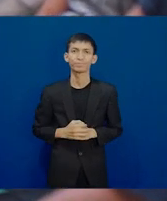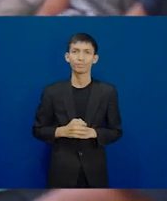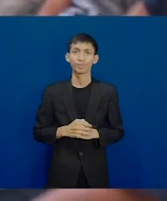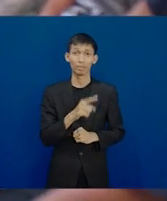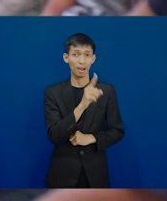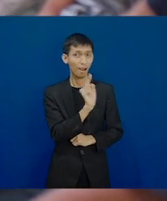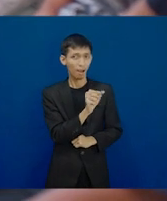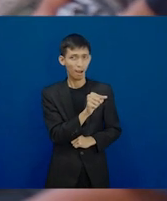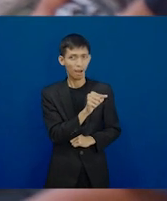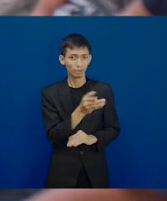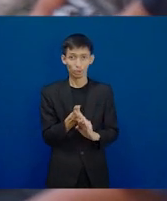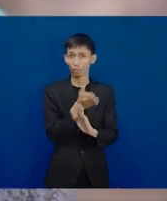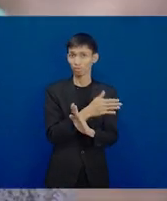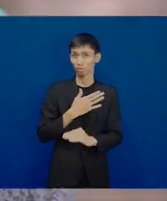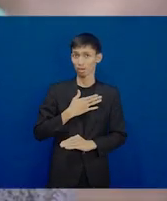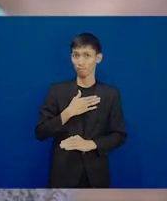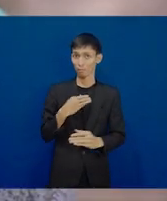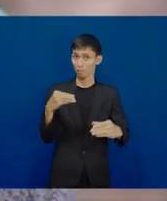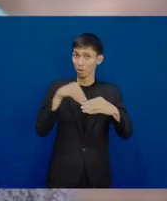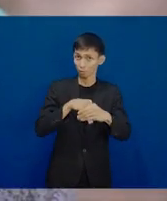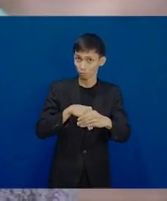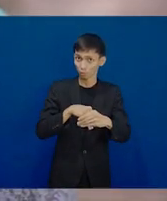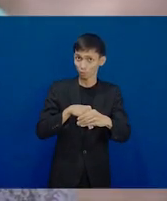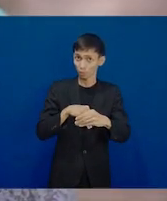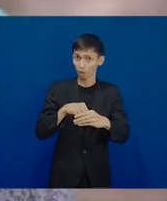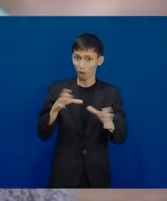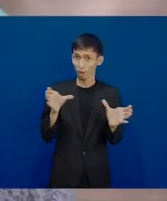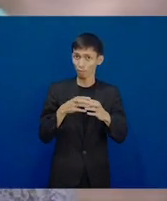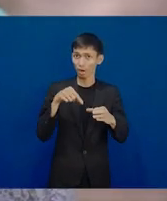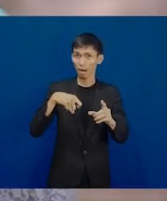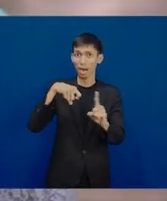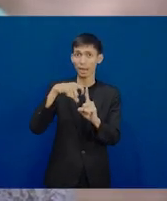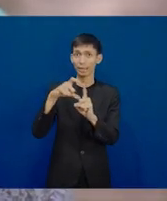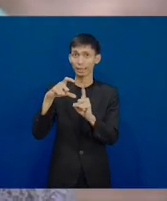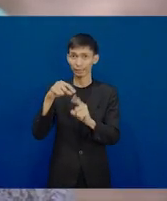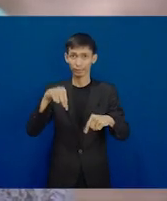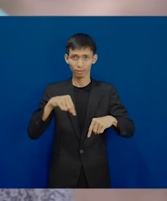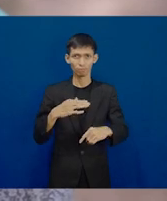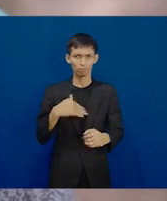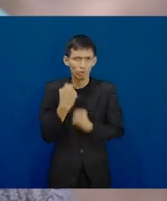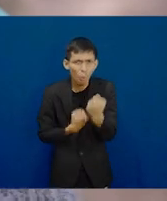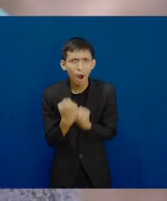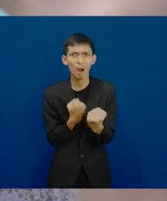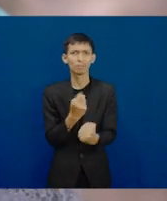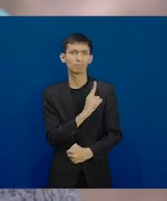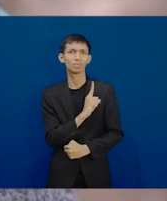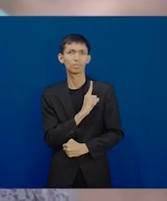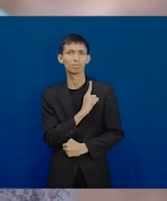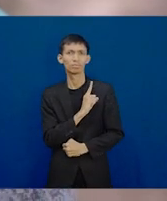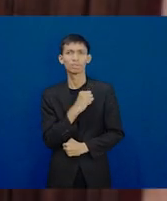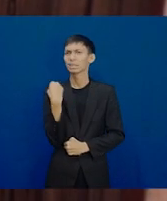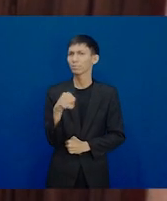mampu karena sebelum kami masuk dalam kelompok kdd kami individu